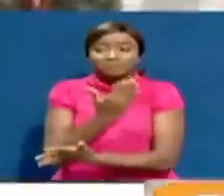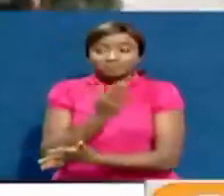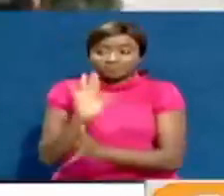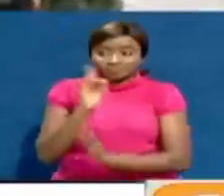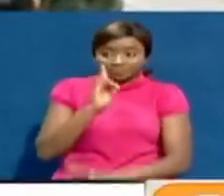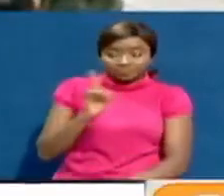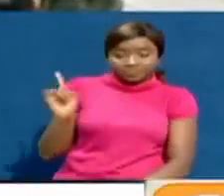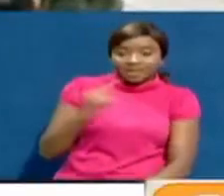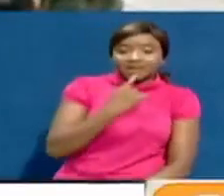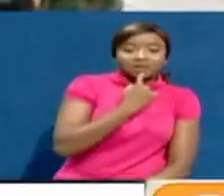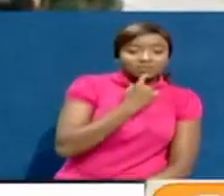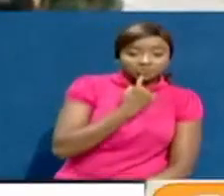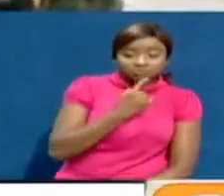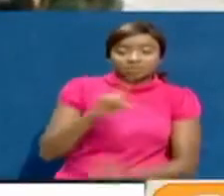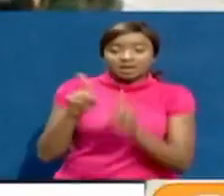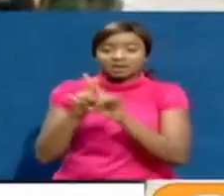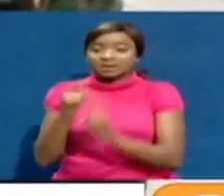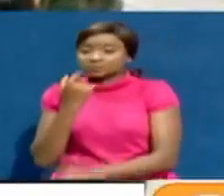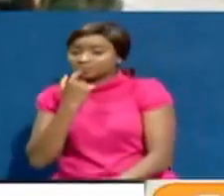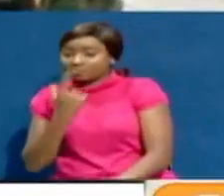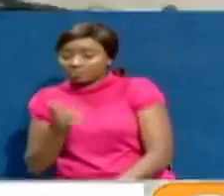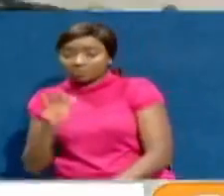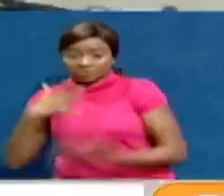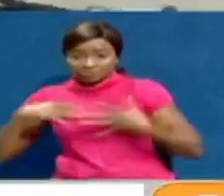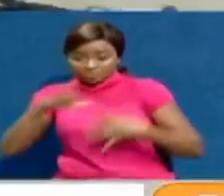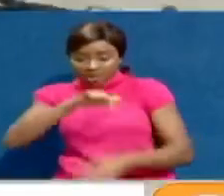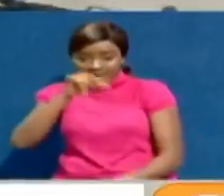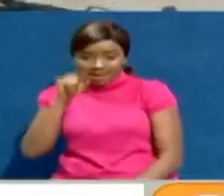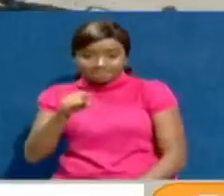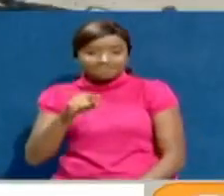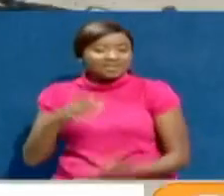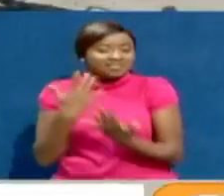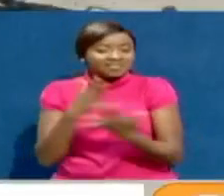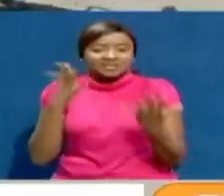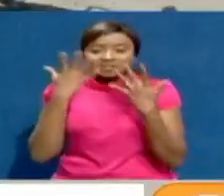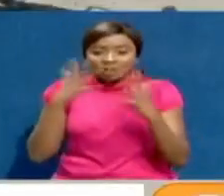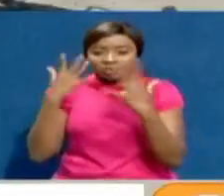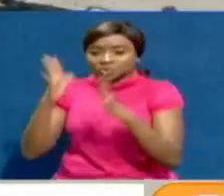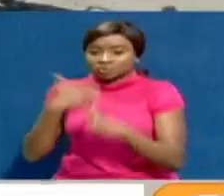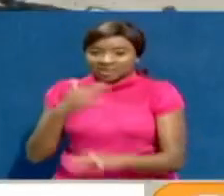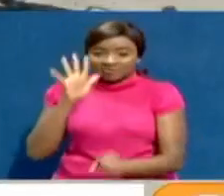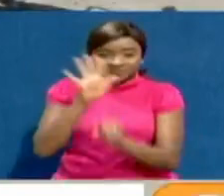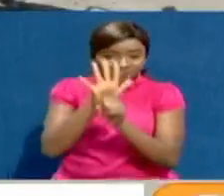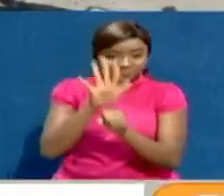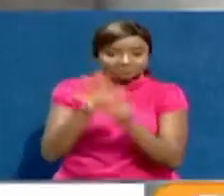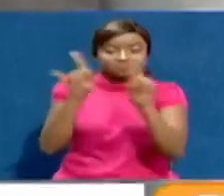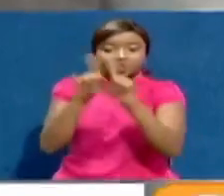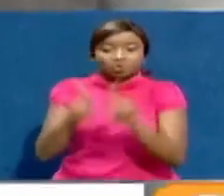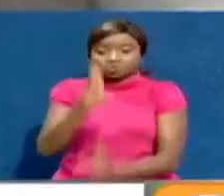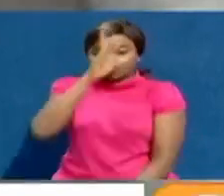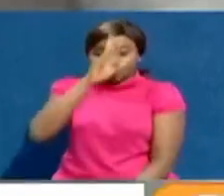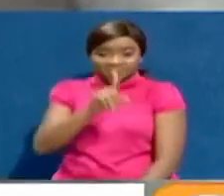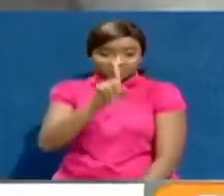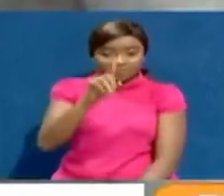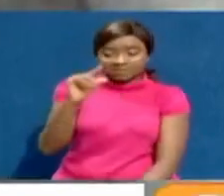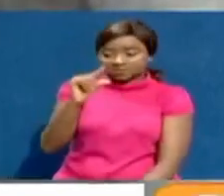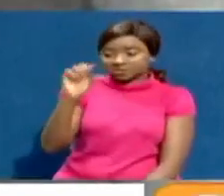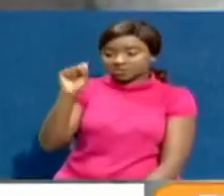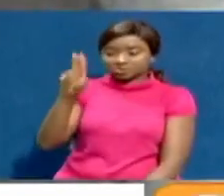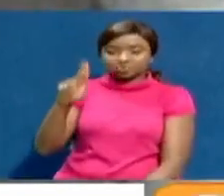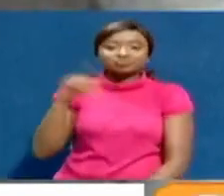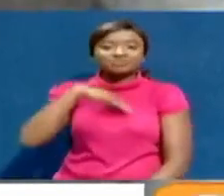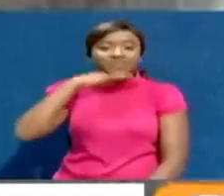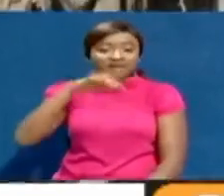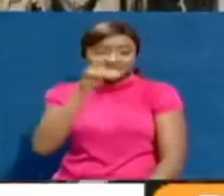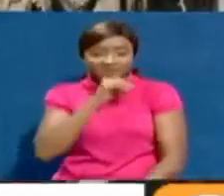za Turkana na Pokot umesababisha hasara kubwa. Mbali na afisa mkuu wa GSU aliyeuawa, watu watano walijeruhiwa